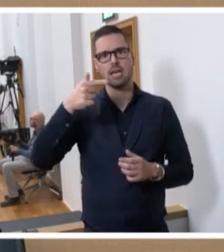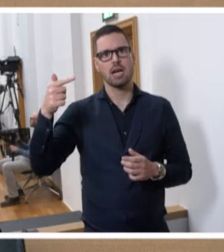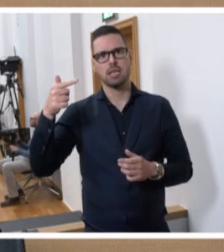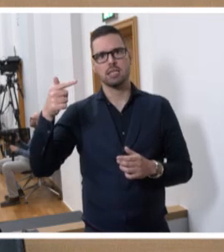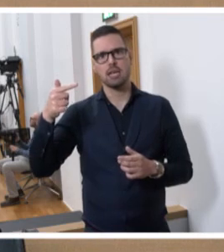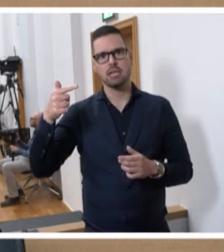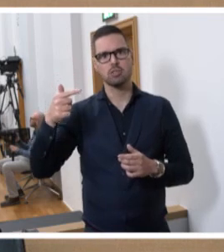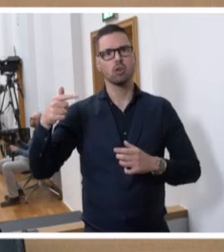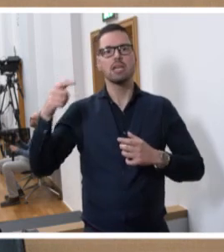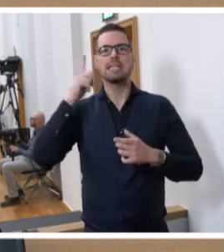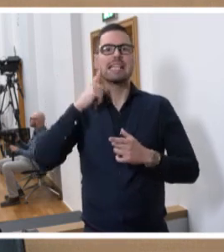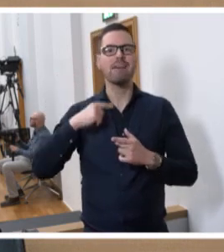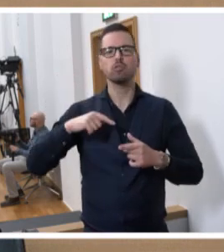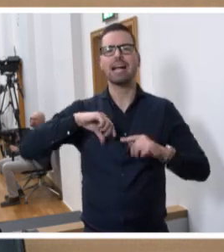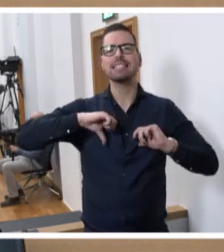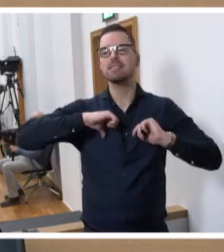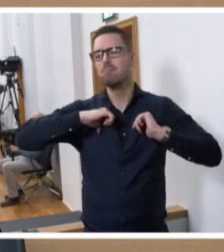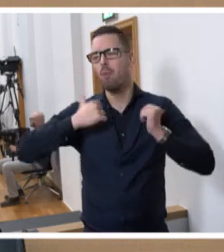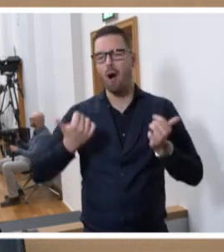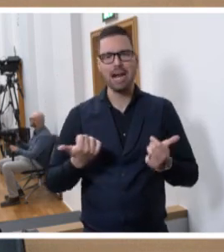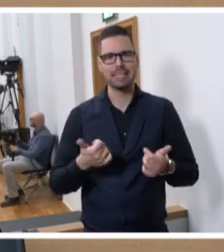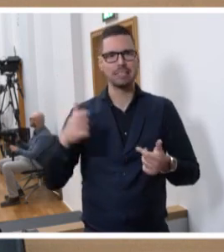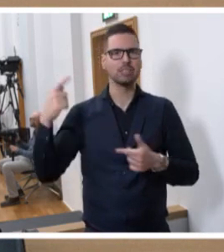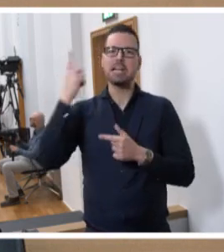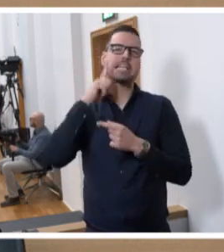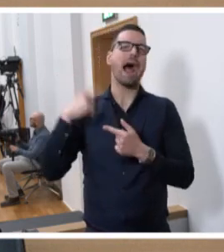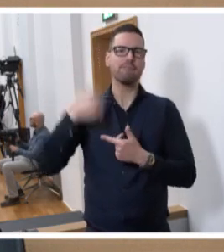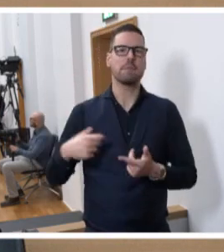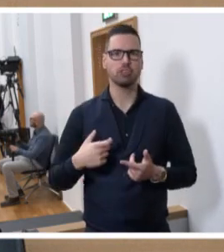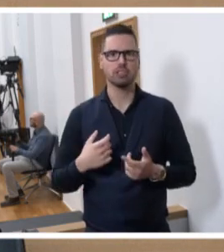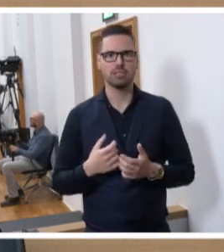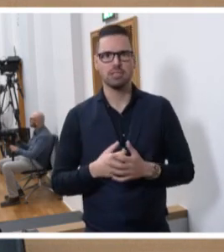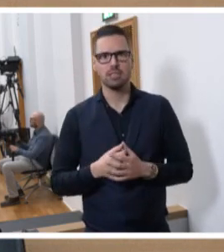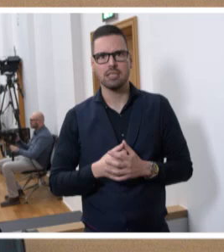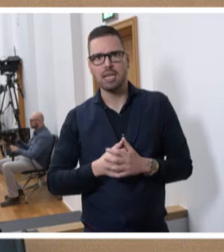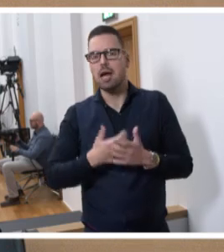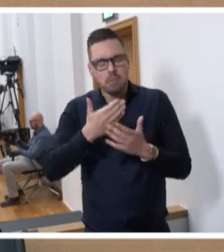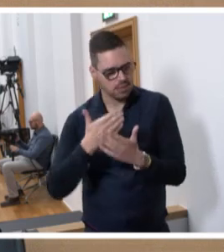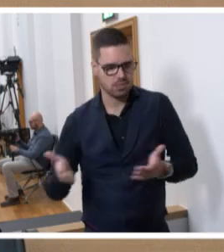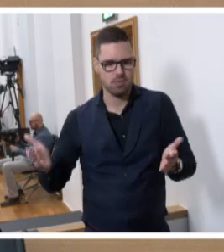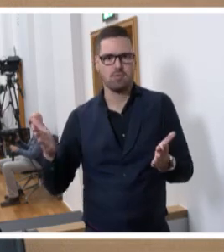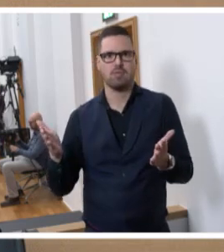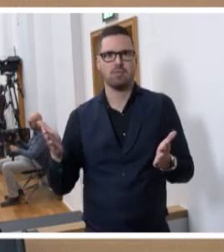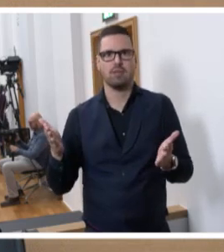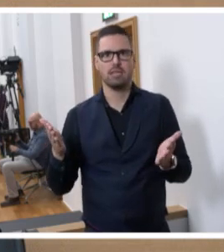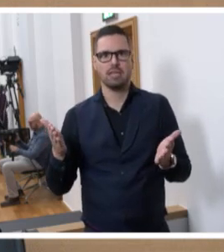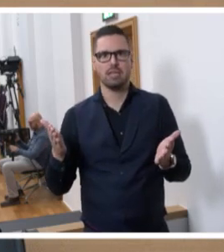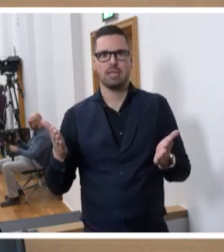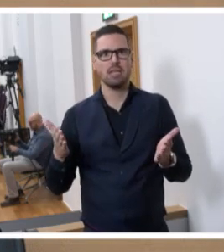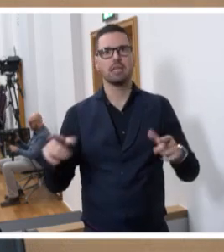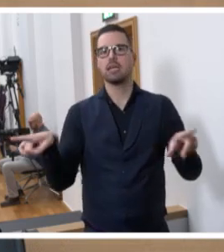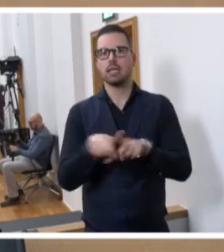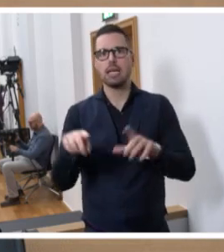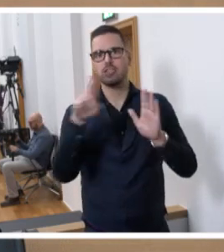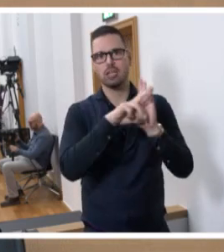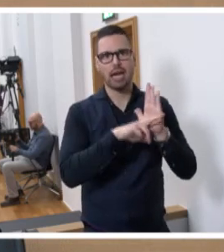den ganzen Morgen auf den Geist sorry so aber es ist es ist so ja also gleiche Rechte für